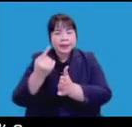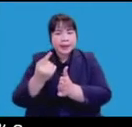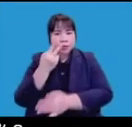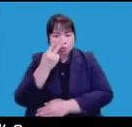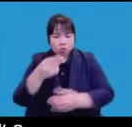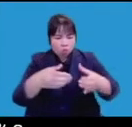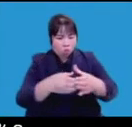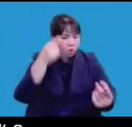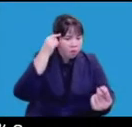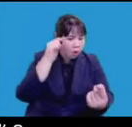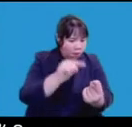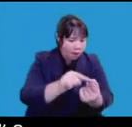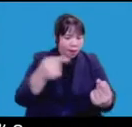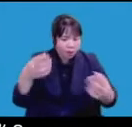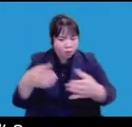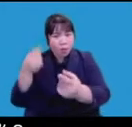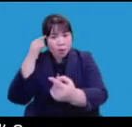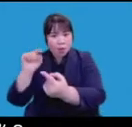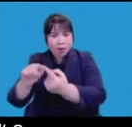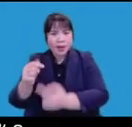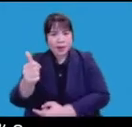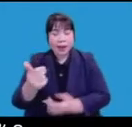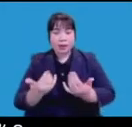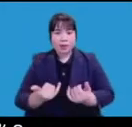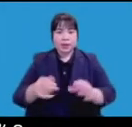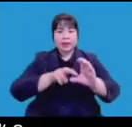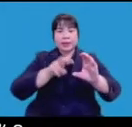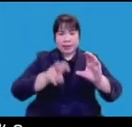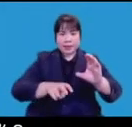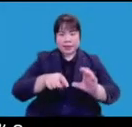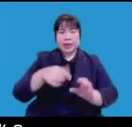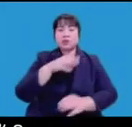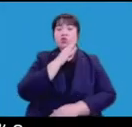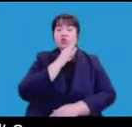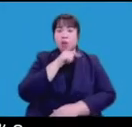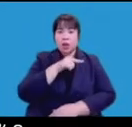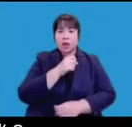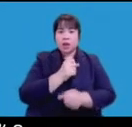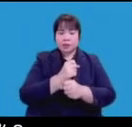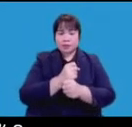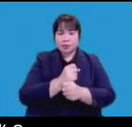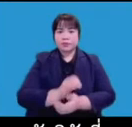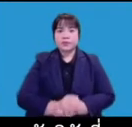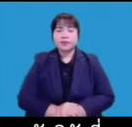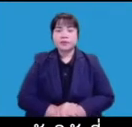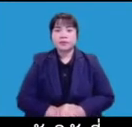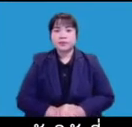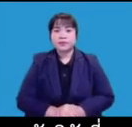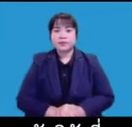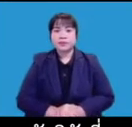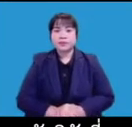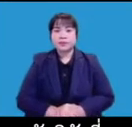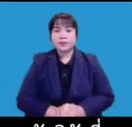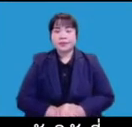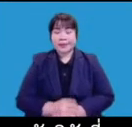ดูว่าเป้าหมายของแต่ละพื้นที่เป็นยังไงบ้างครับ Nextech เองนะครับท่านก็สามารถที่จะผนวกเอาข้อมูลอื่นๆเข้ามาด้วยอย่างเช่นข้อมูลระดับพื้นที่เนี่ยอันนี้คือทำ